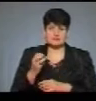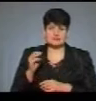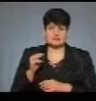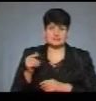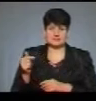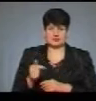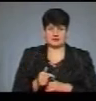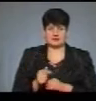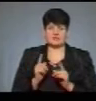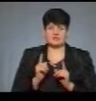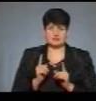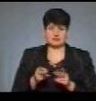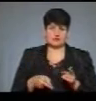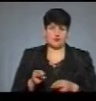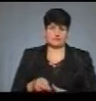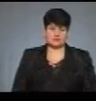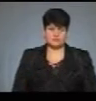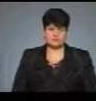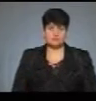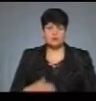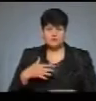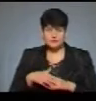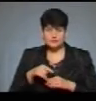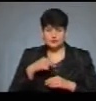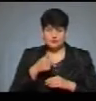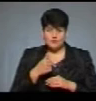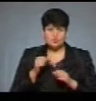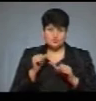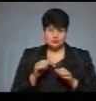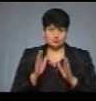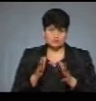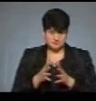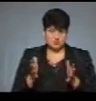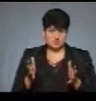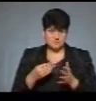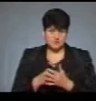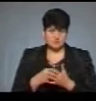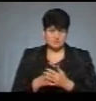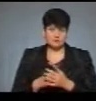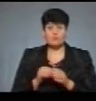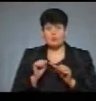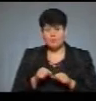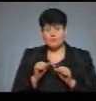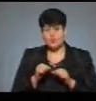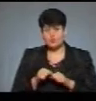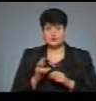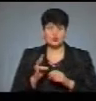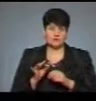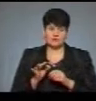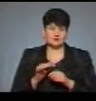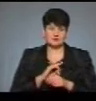гривень тільки за ковзанку. Тобто ми розуміємо, що цього року може збільшитись вартість? Може, але не